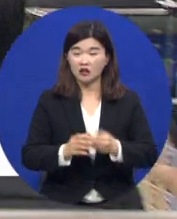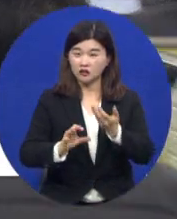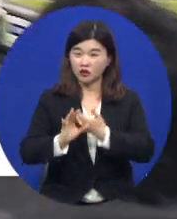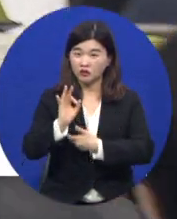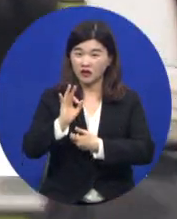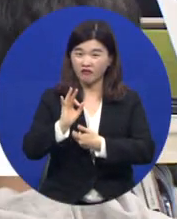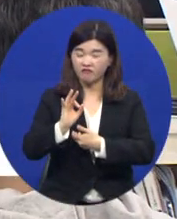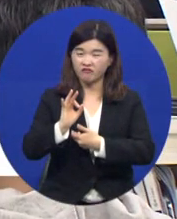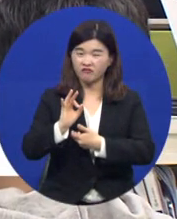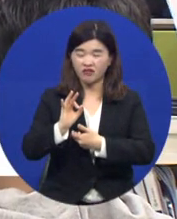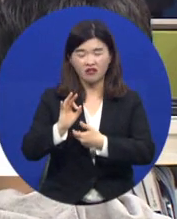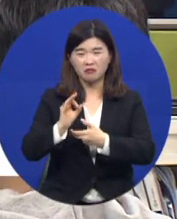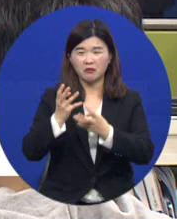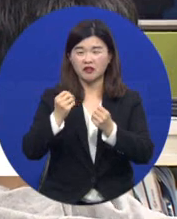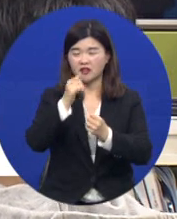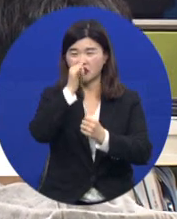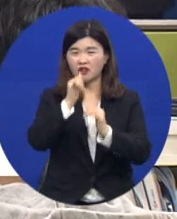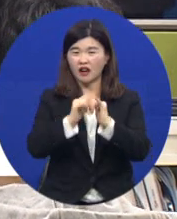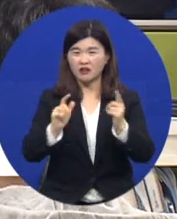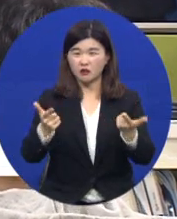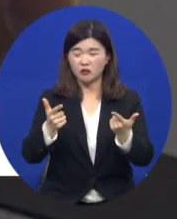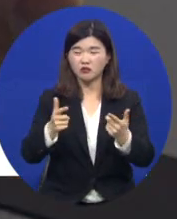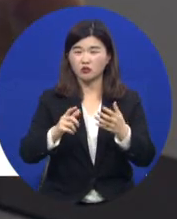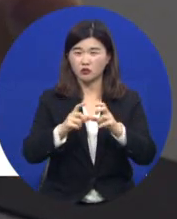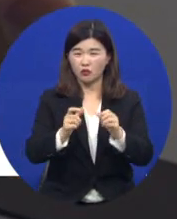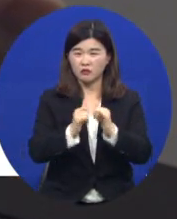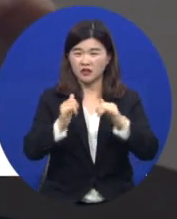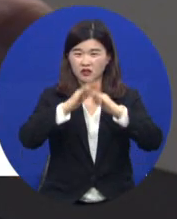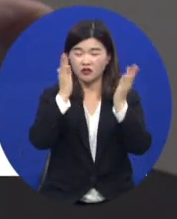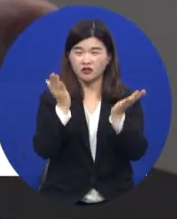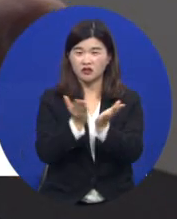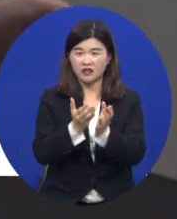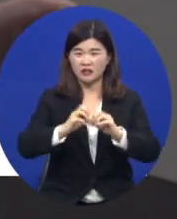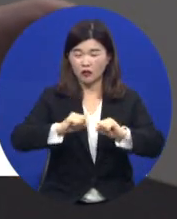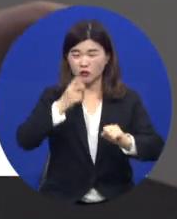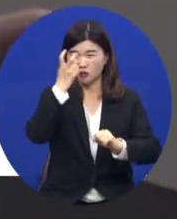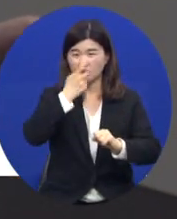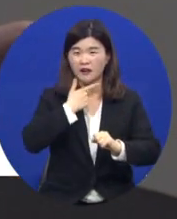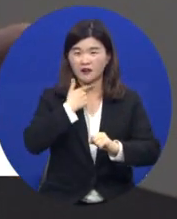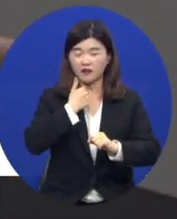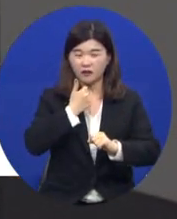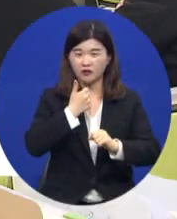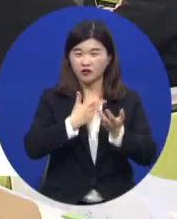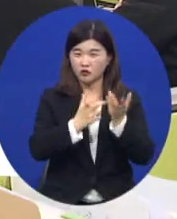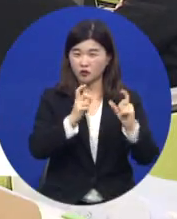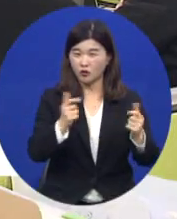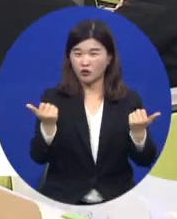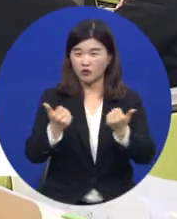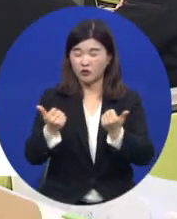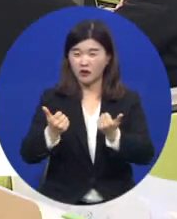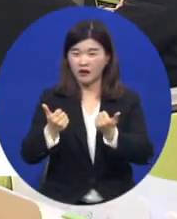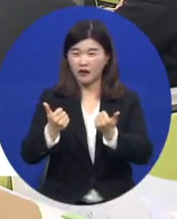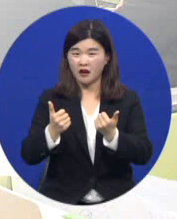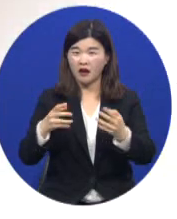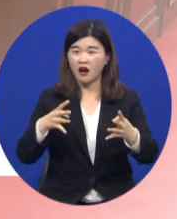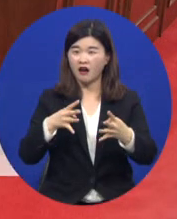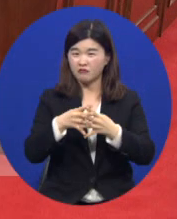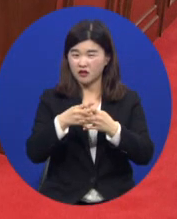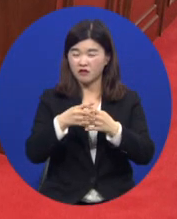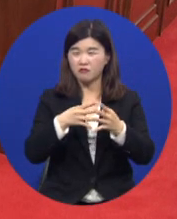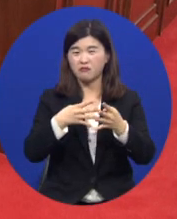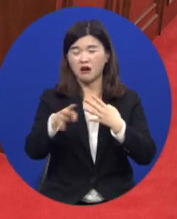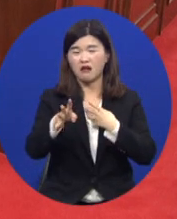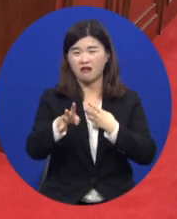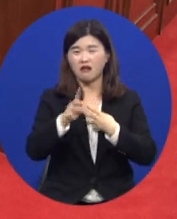성산읍에 가중치를 두지 않고 도민 전체와는 별도로 조사하기로 했던 제주도와 도의회의 합의도